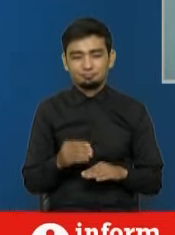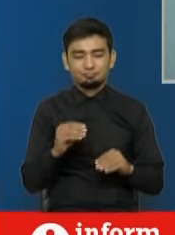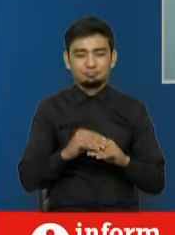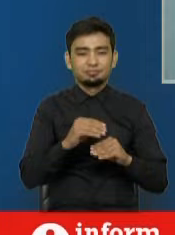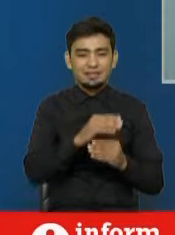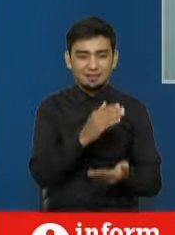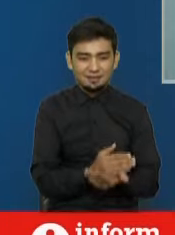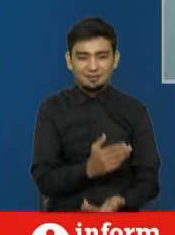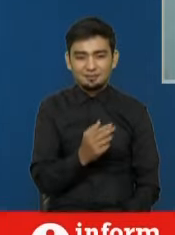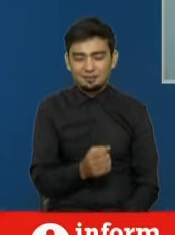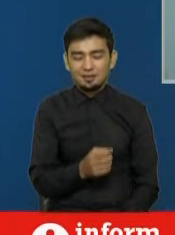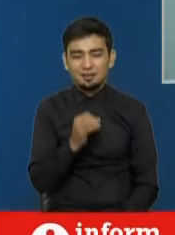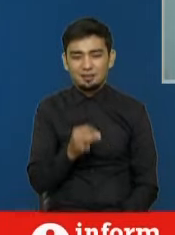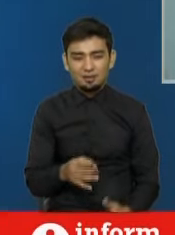различные